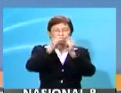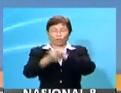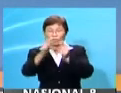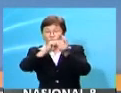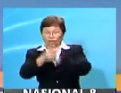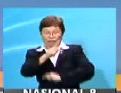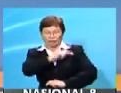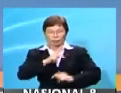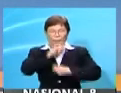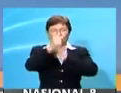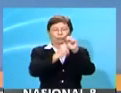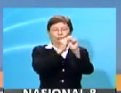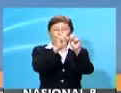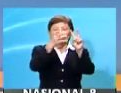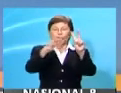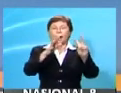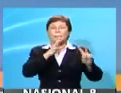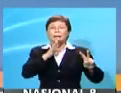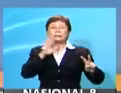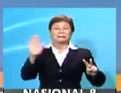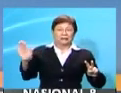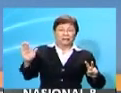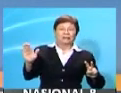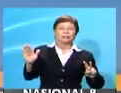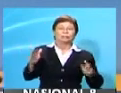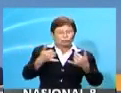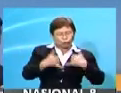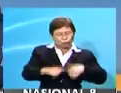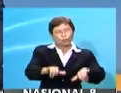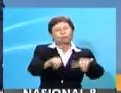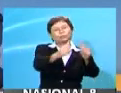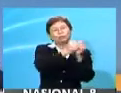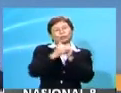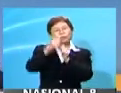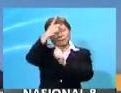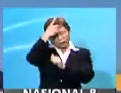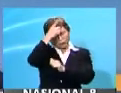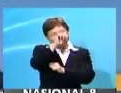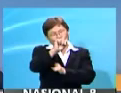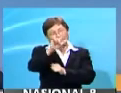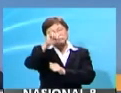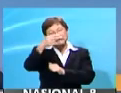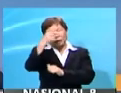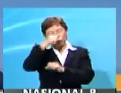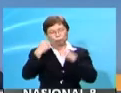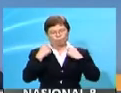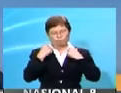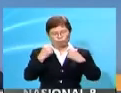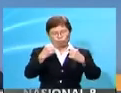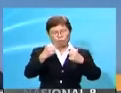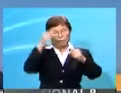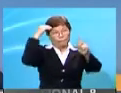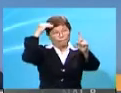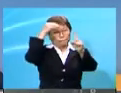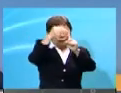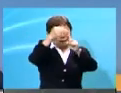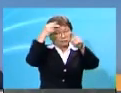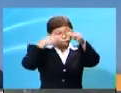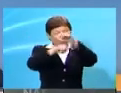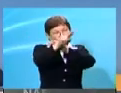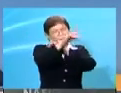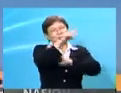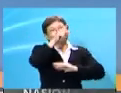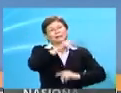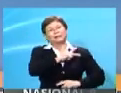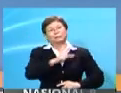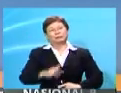kabinet 2015 berkata beliau akan terus bekerjasama dengan Datuk Seri salh untuk memantapkan lagi misi dan visi